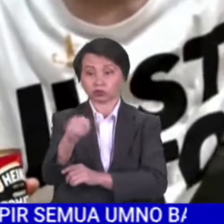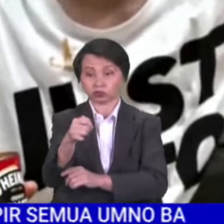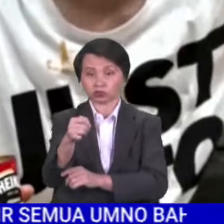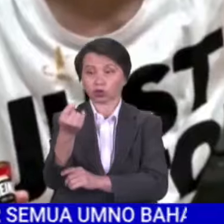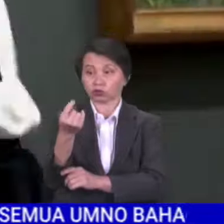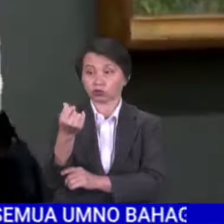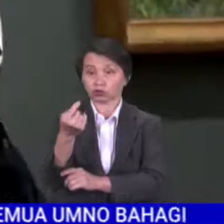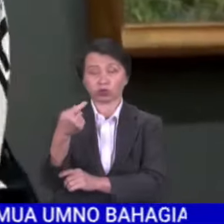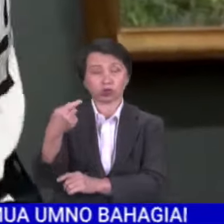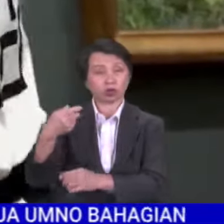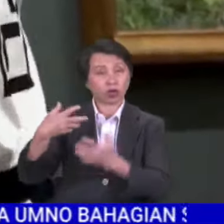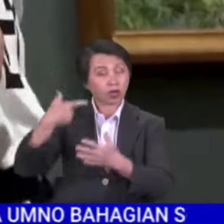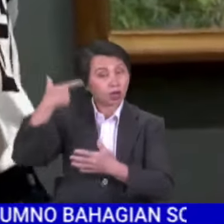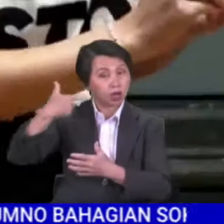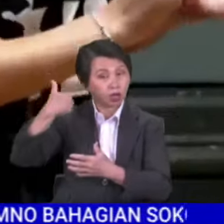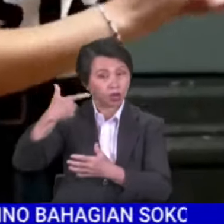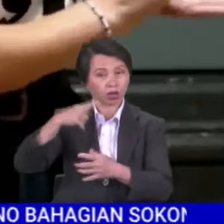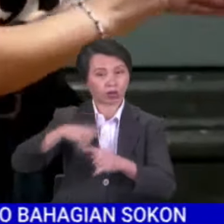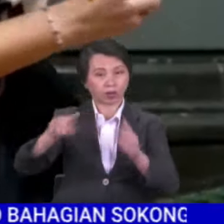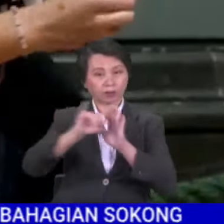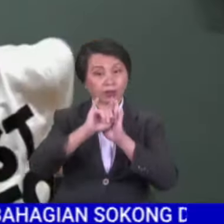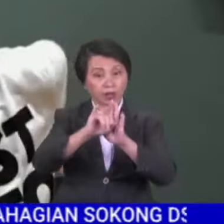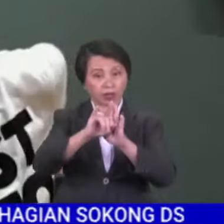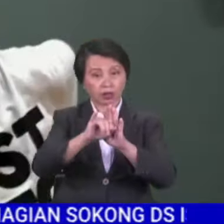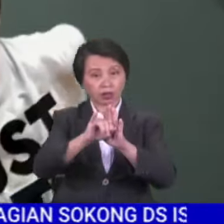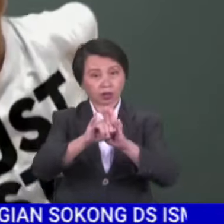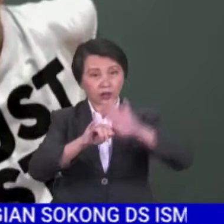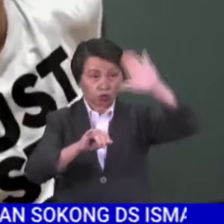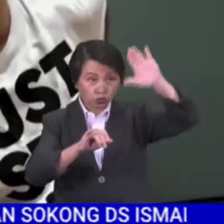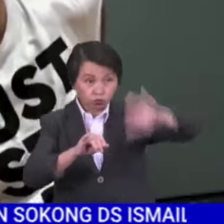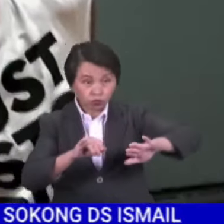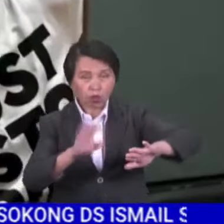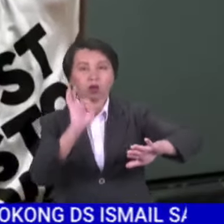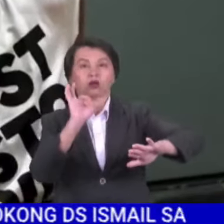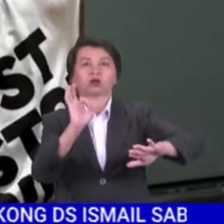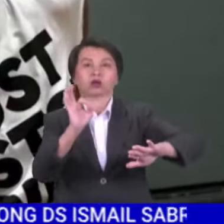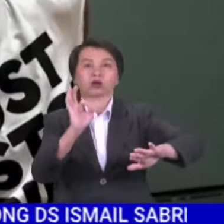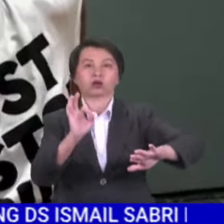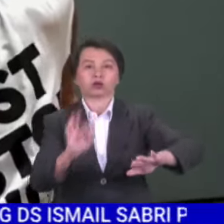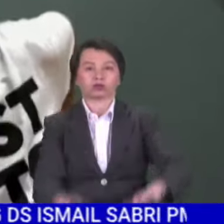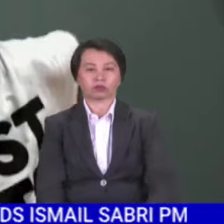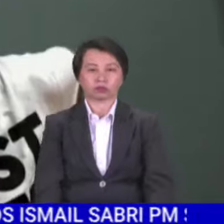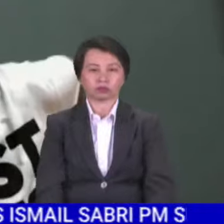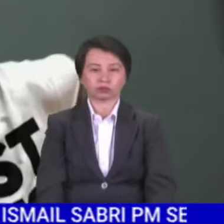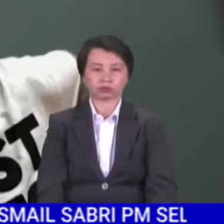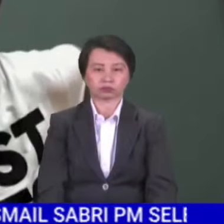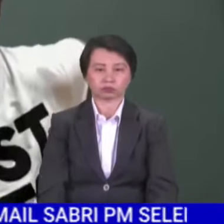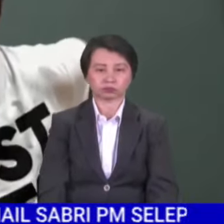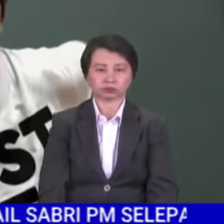pound sterling itu, namun imej lukisan yang dilitupi kaca tidak terjejas.